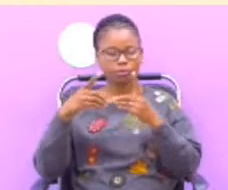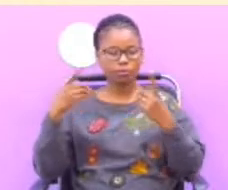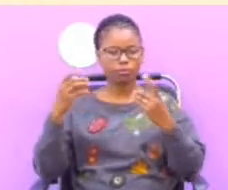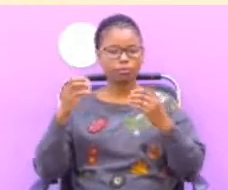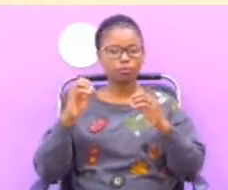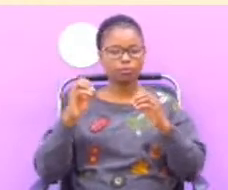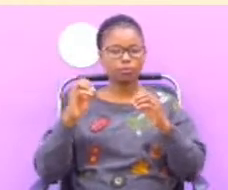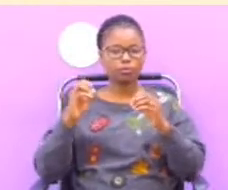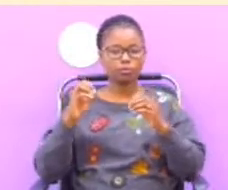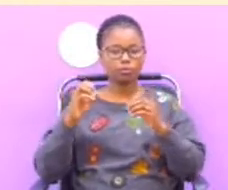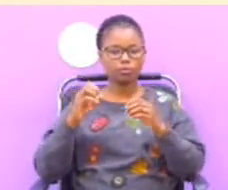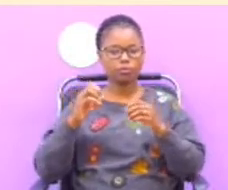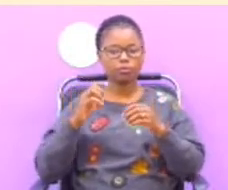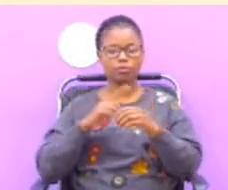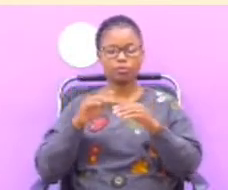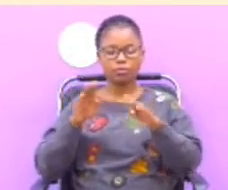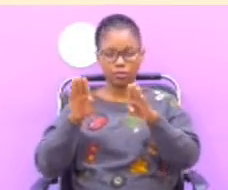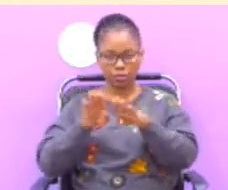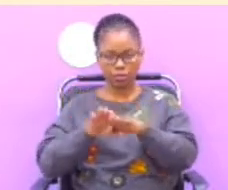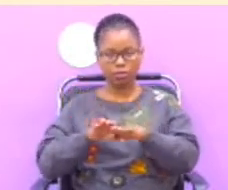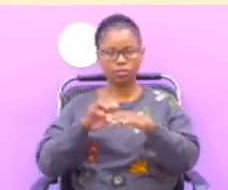Ona muhigete ni igiraga.